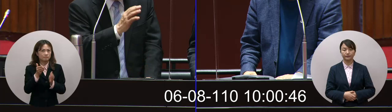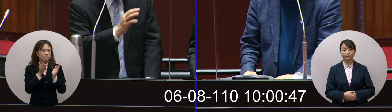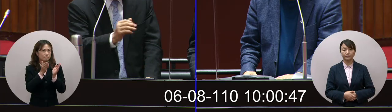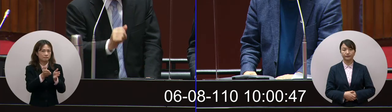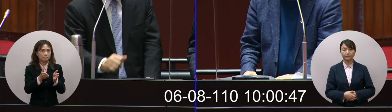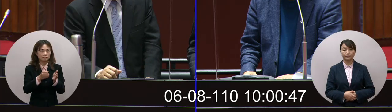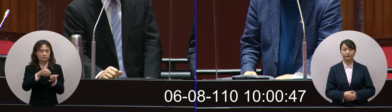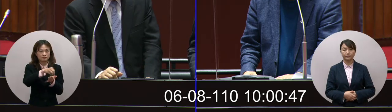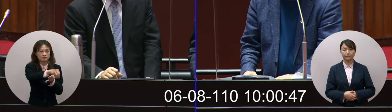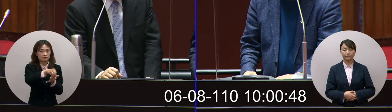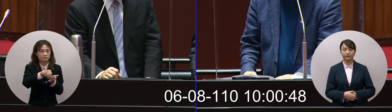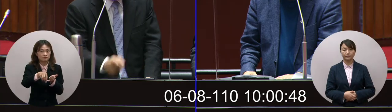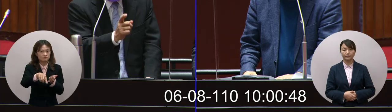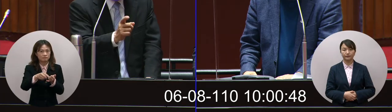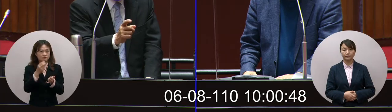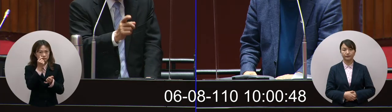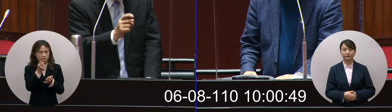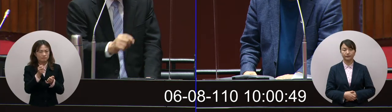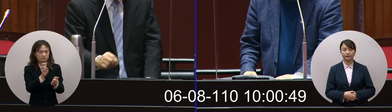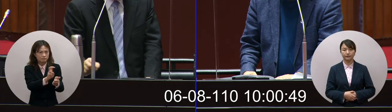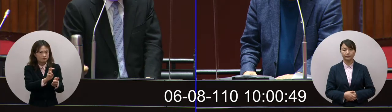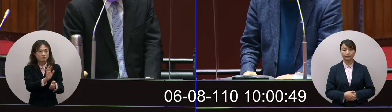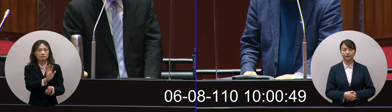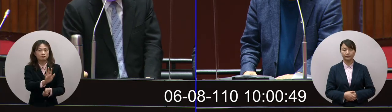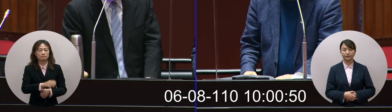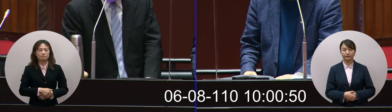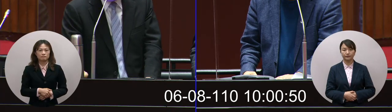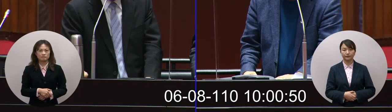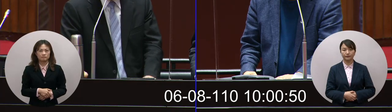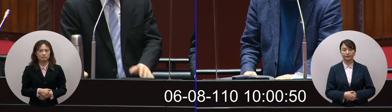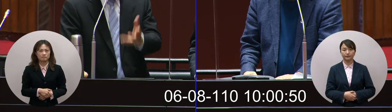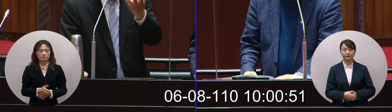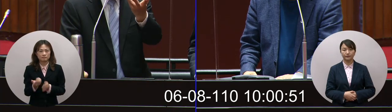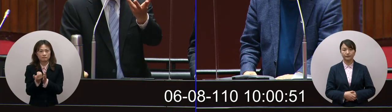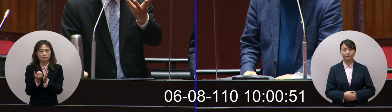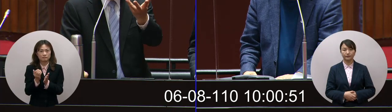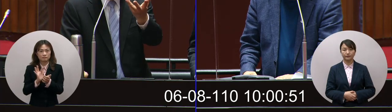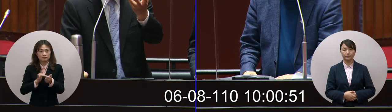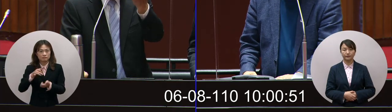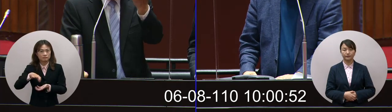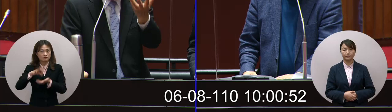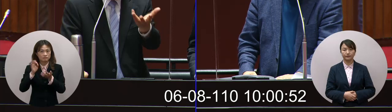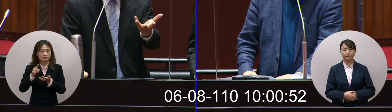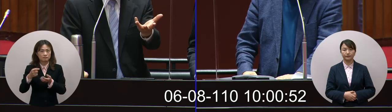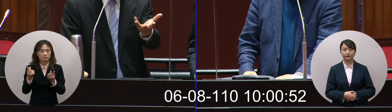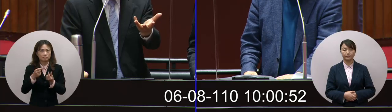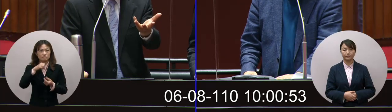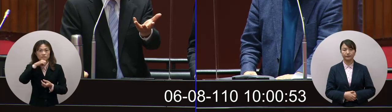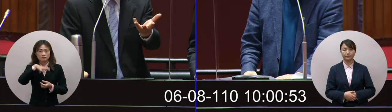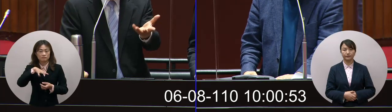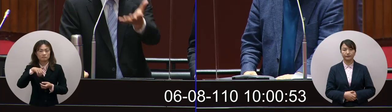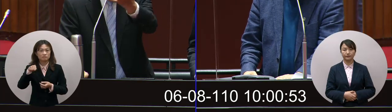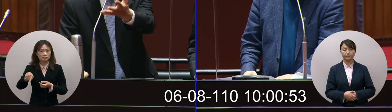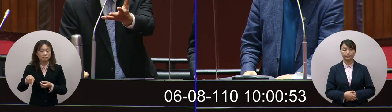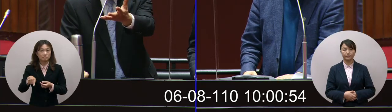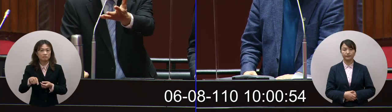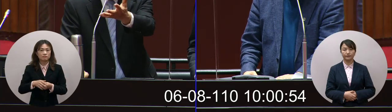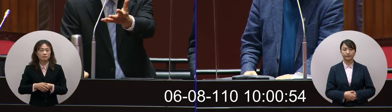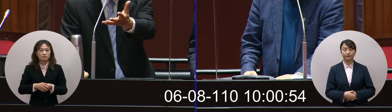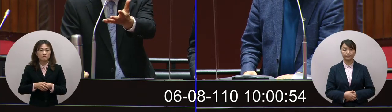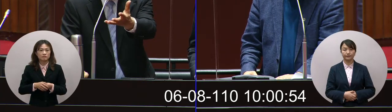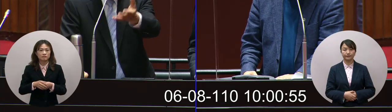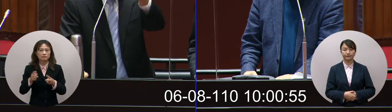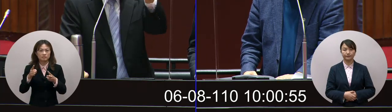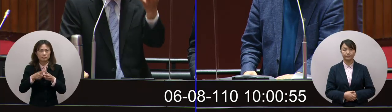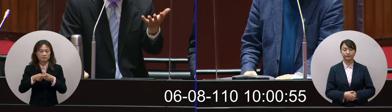才会特别甲因照顾啊。拄则委员所提，屏东县虽然毋是离岛，但小琉球